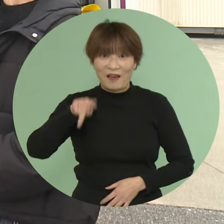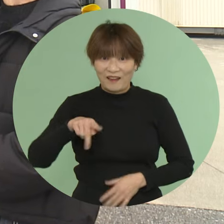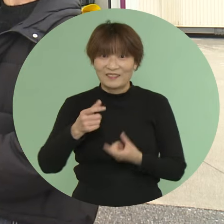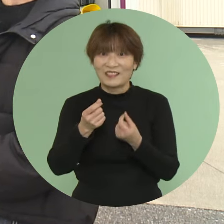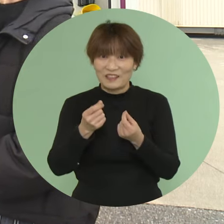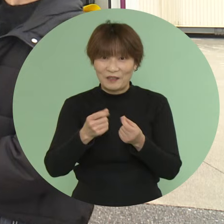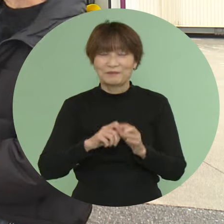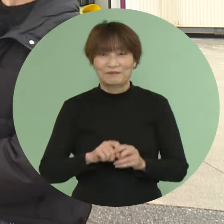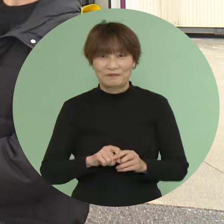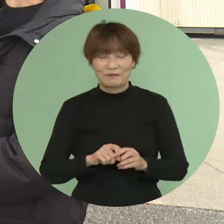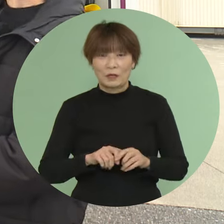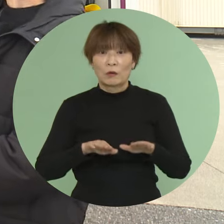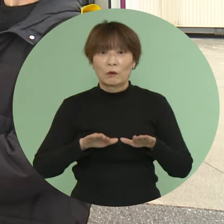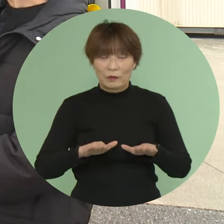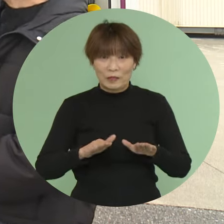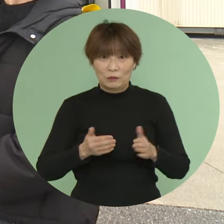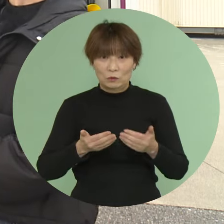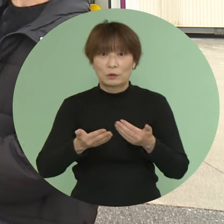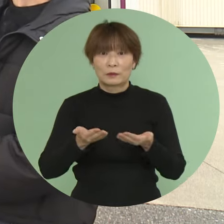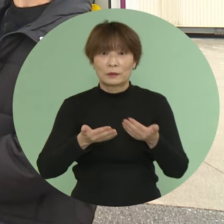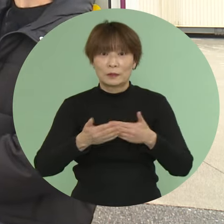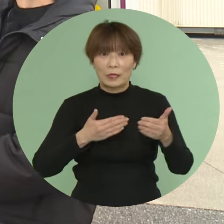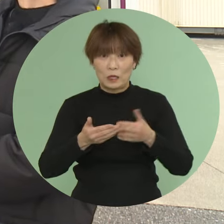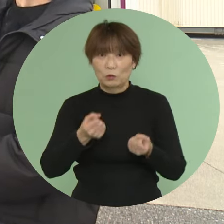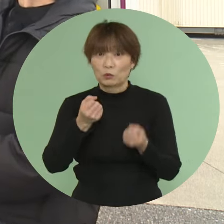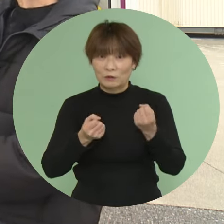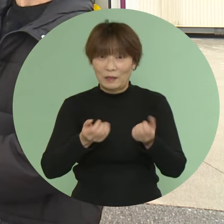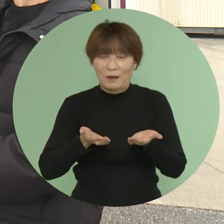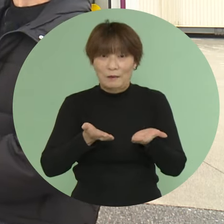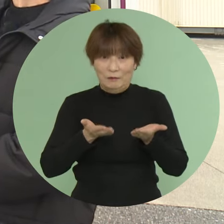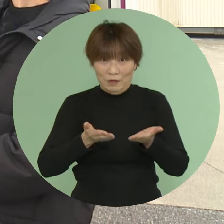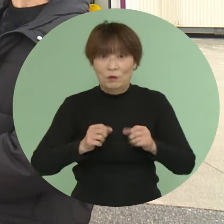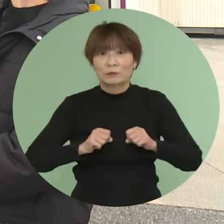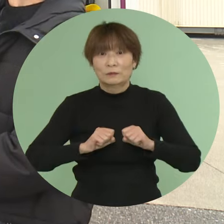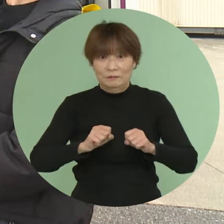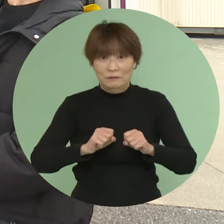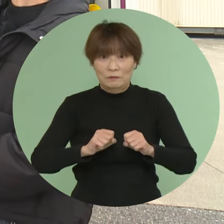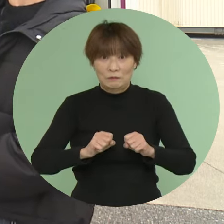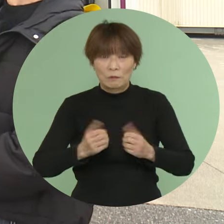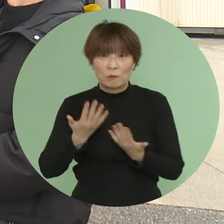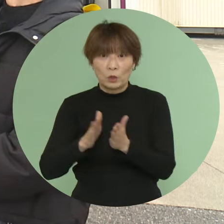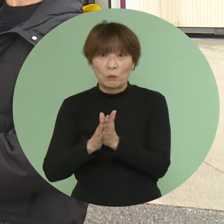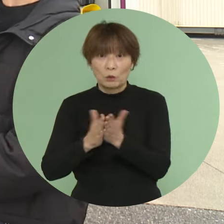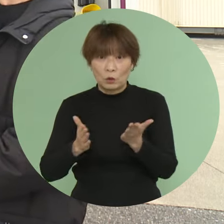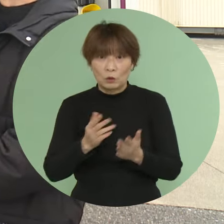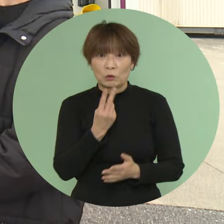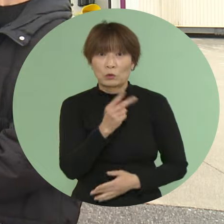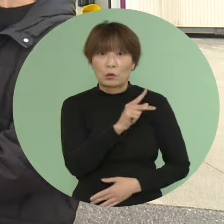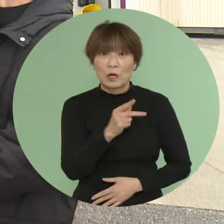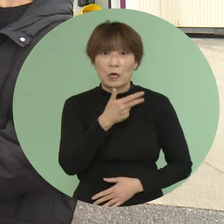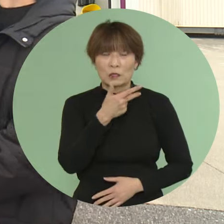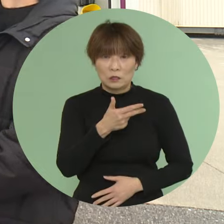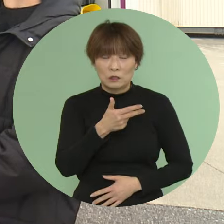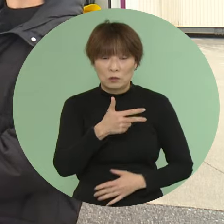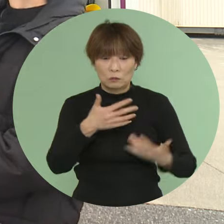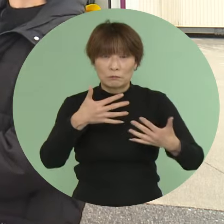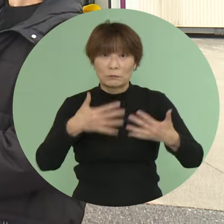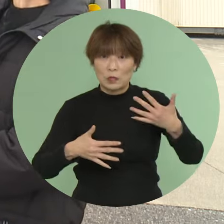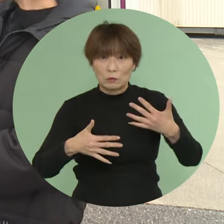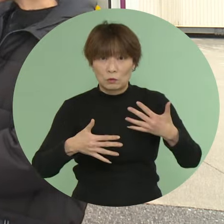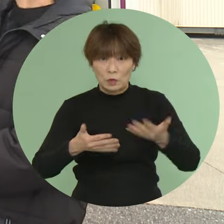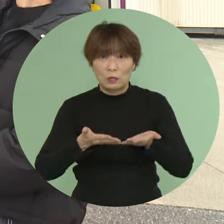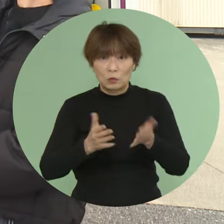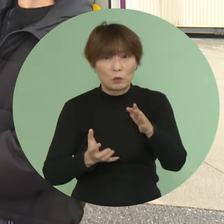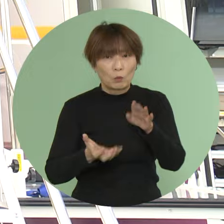この地震体験車で揺れを発生させます。金沢にある森本戸樫断層帯によって起こるとされる地震を想定して揺れを発生させてみ